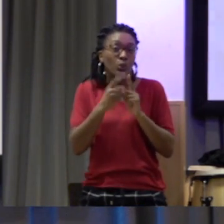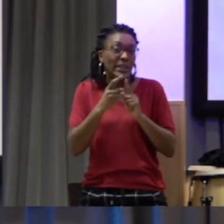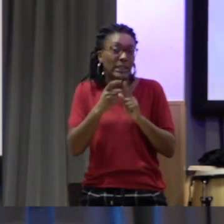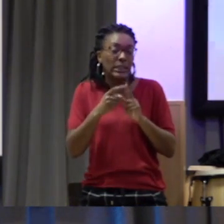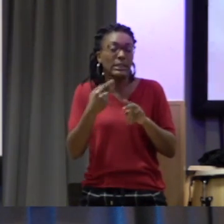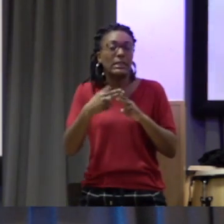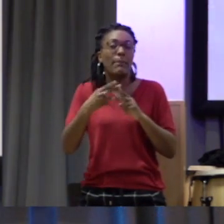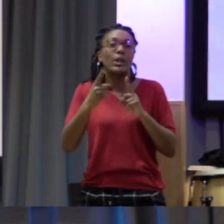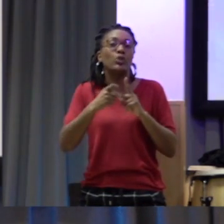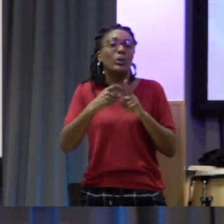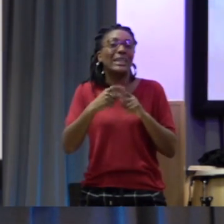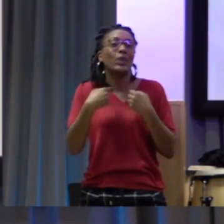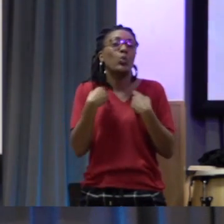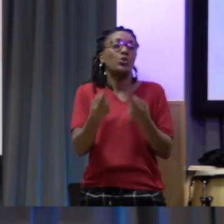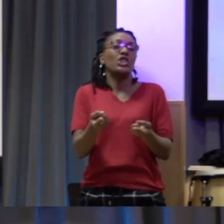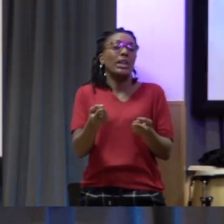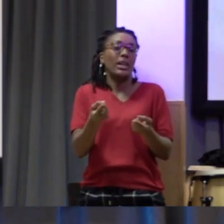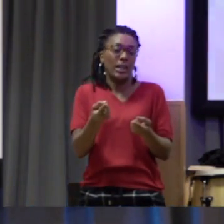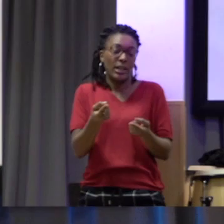couché.